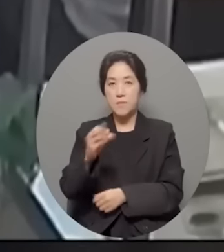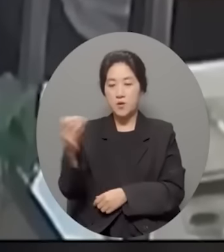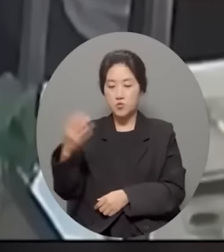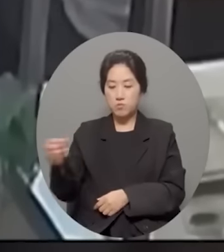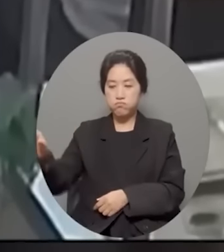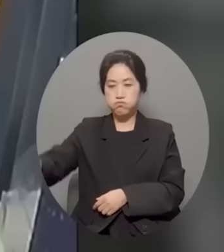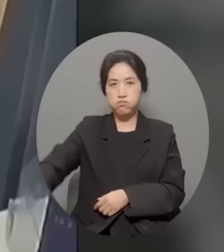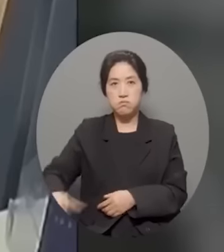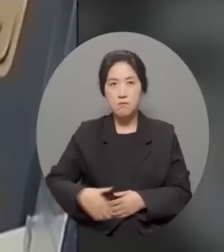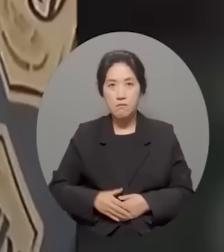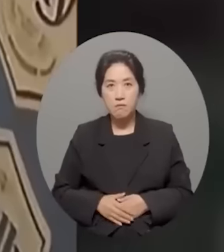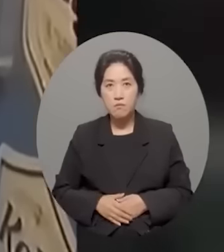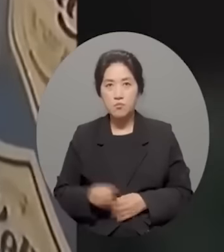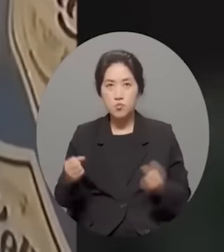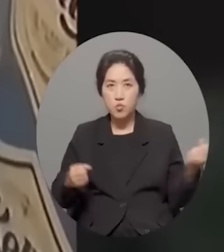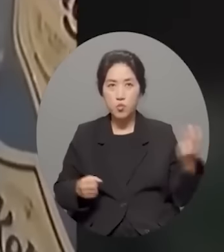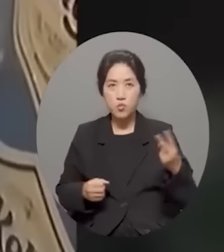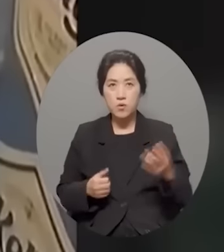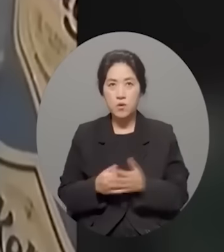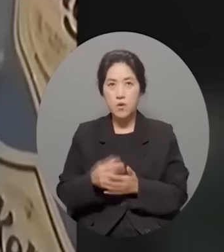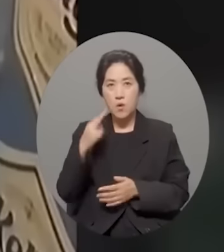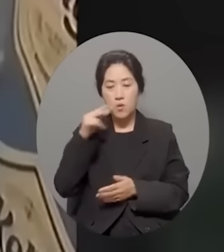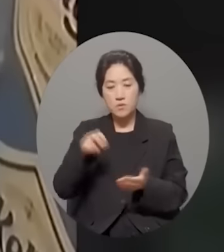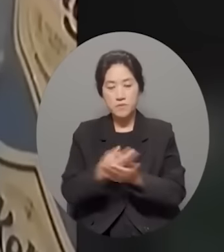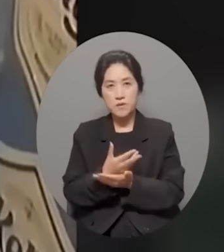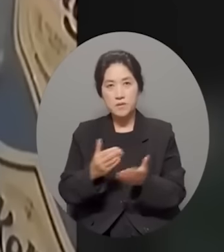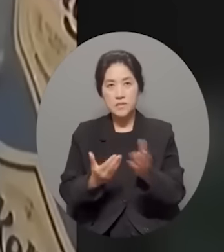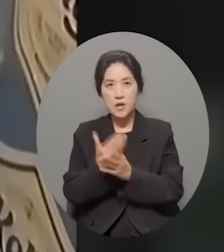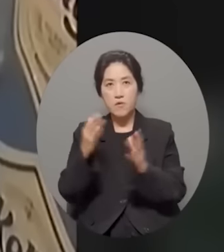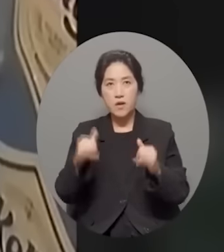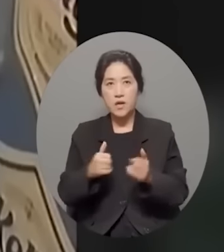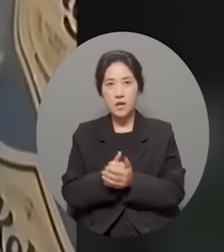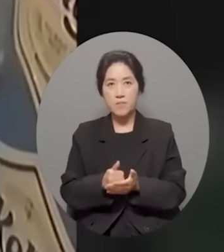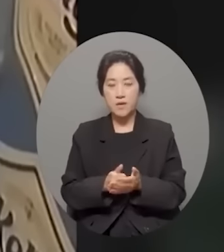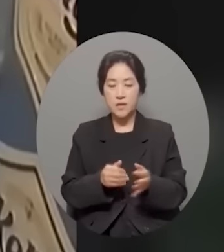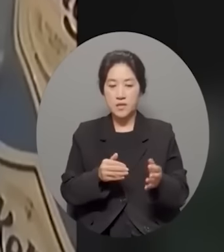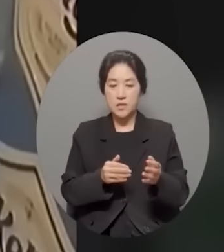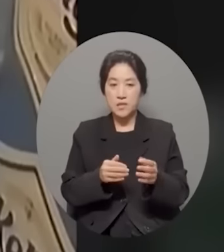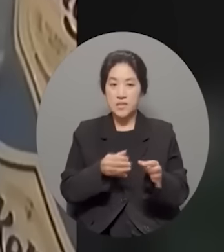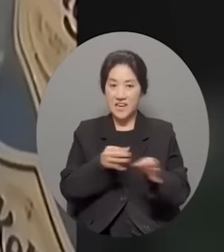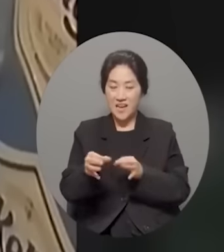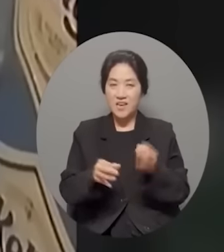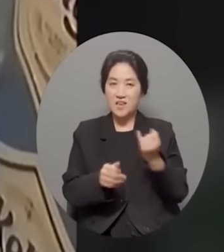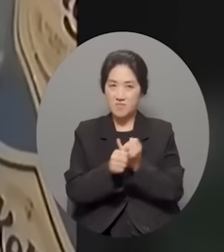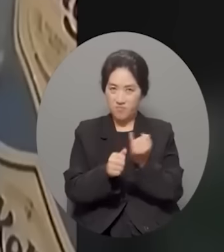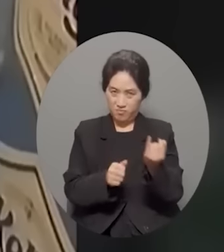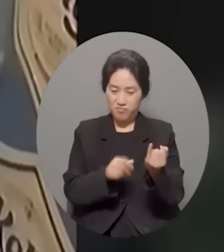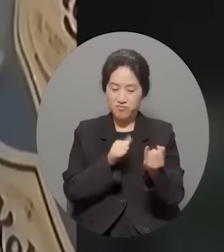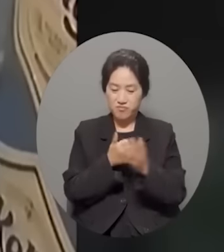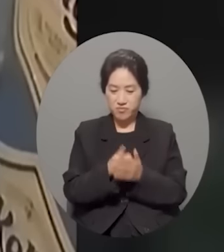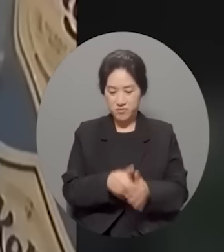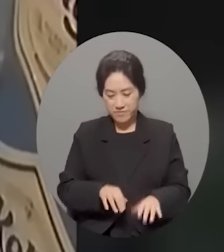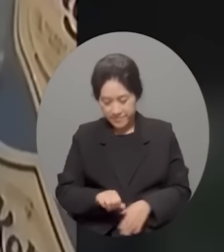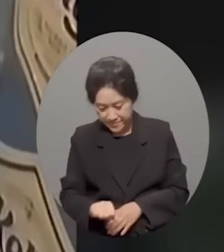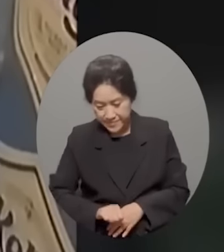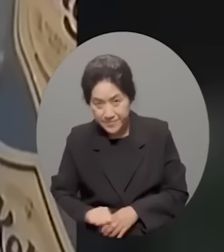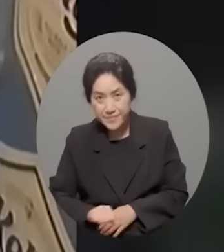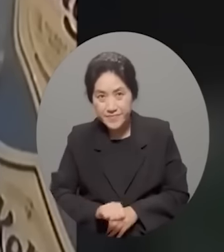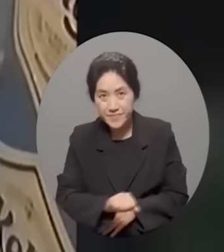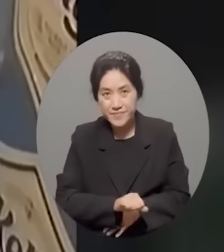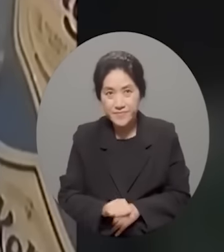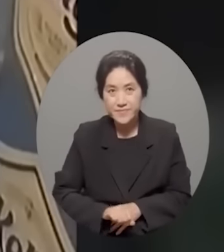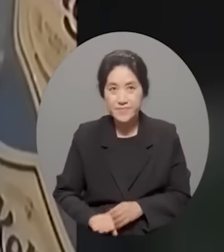또 버립니다 가날 점주 부인이 바닥에 쪼그려 앉아 쏟은 맥주를